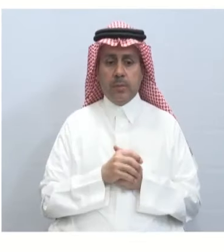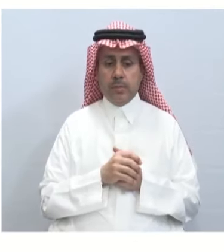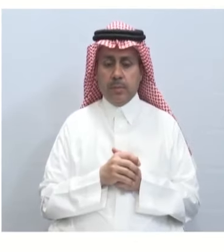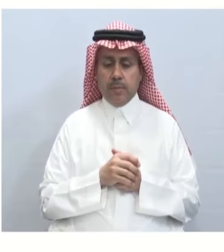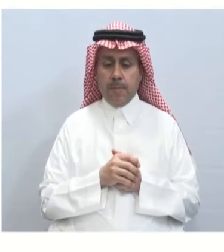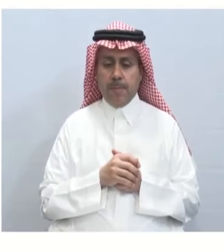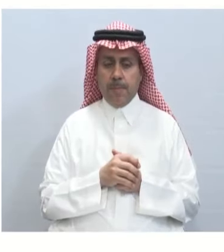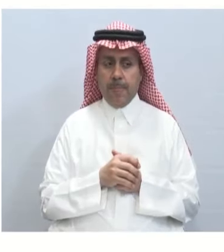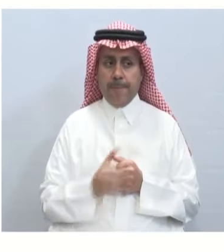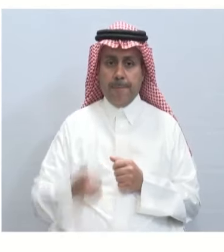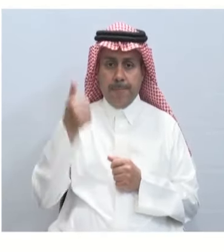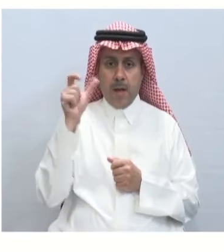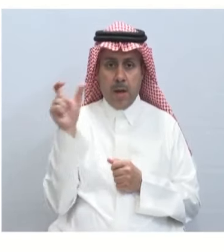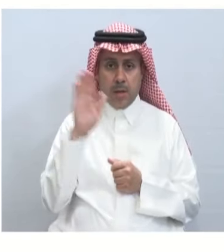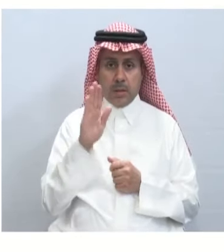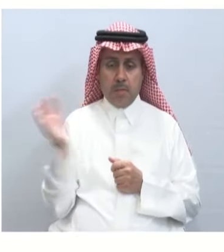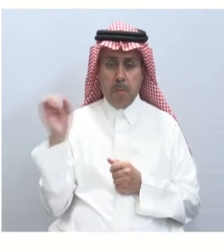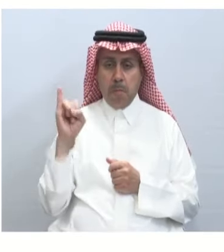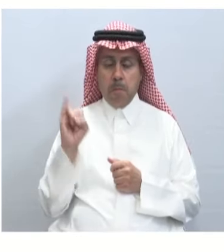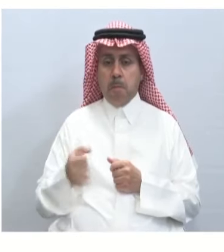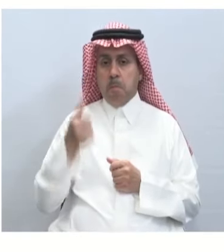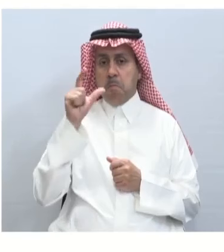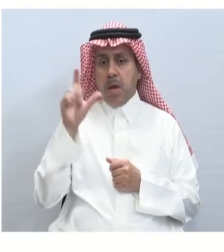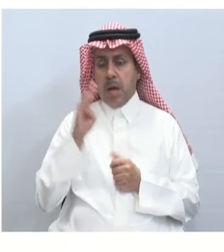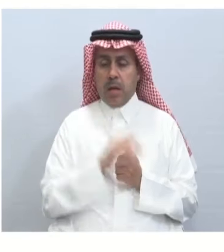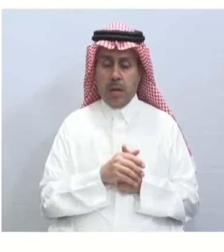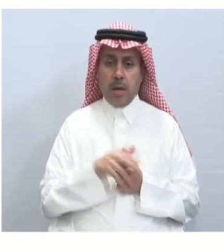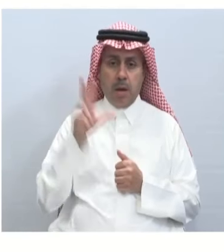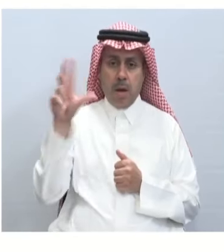احسنتم انس ابن مالك ابن النظر